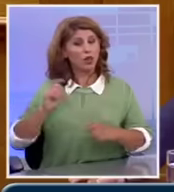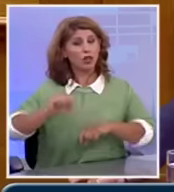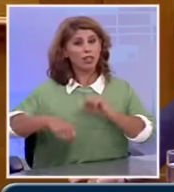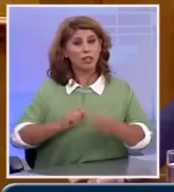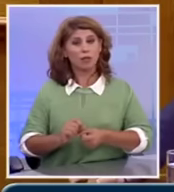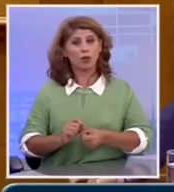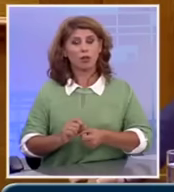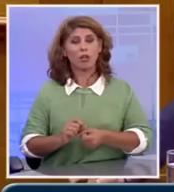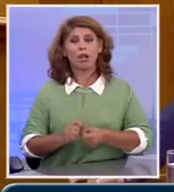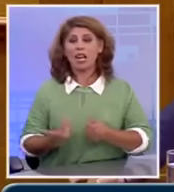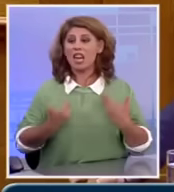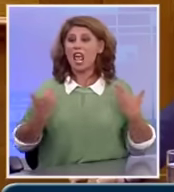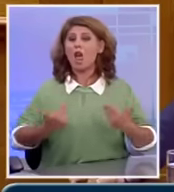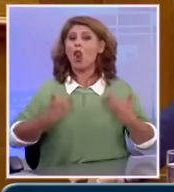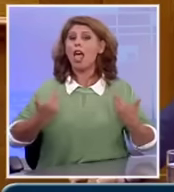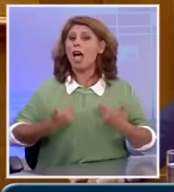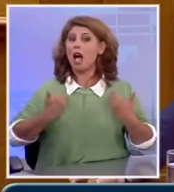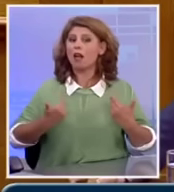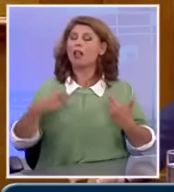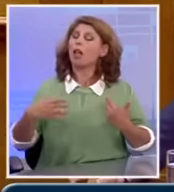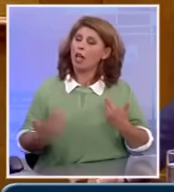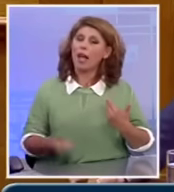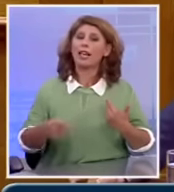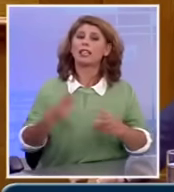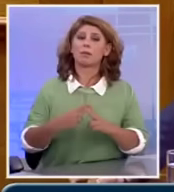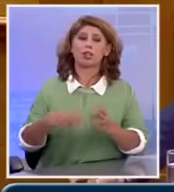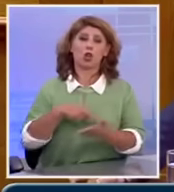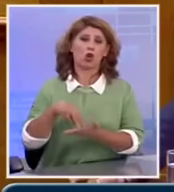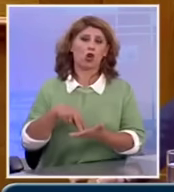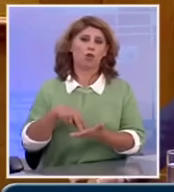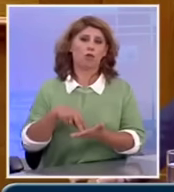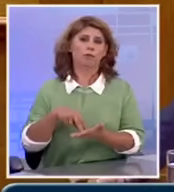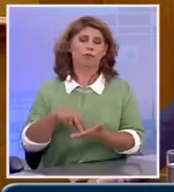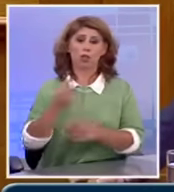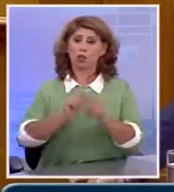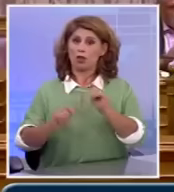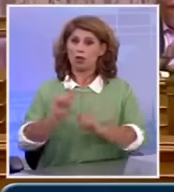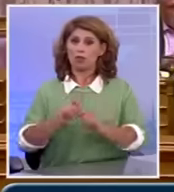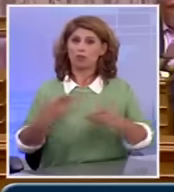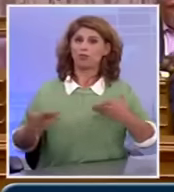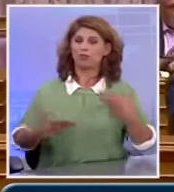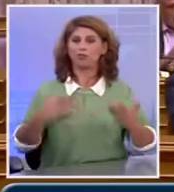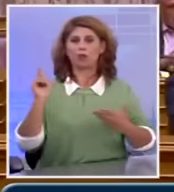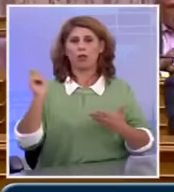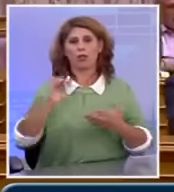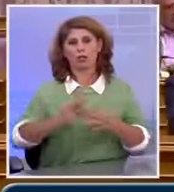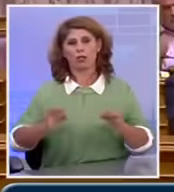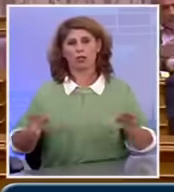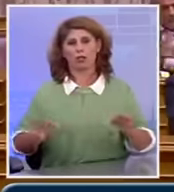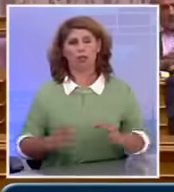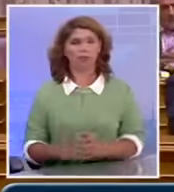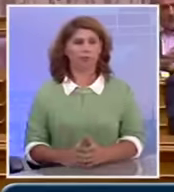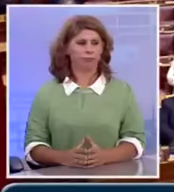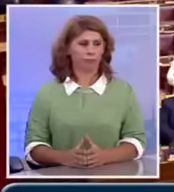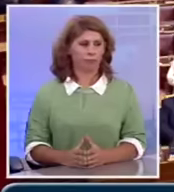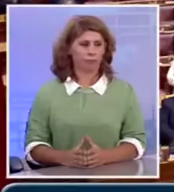νεολαιίστικο κίνημα στον τόπο μας έπαιξε σημαντικό ρόλο στη διαμόρφωση της σύγχρονης πολιτικής ιστορίας